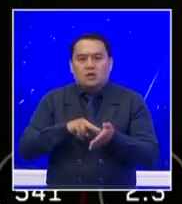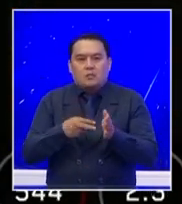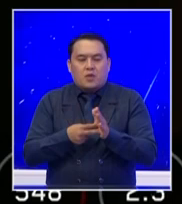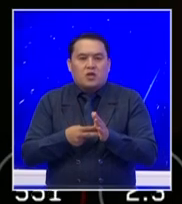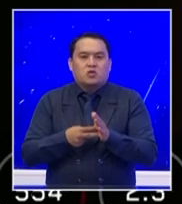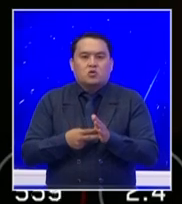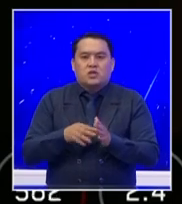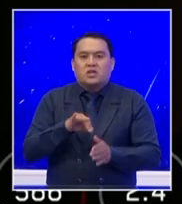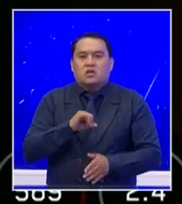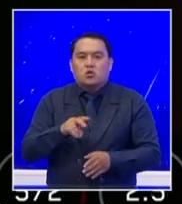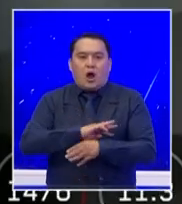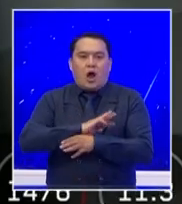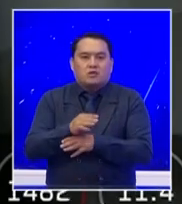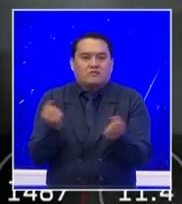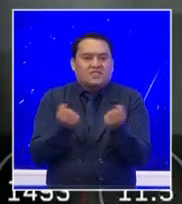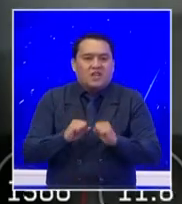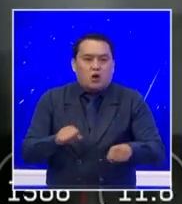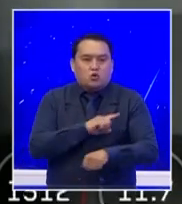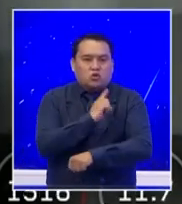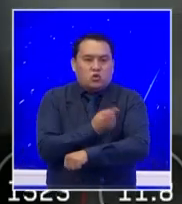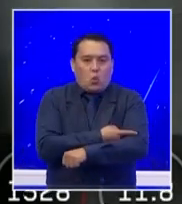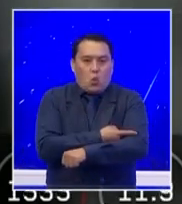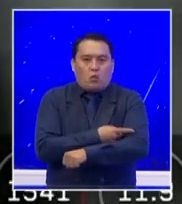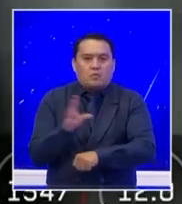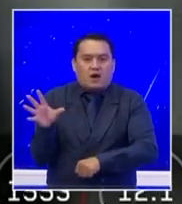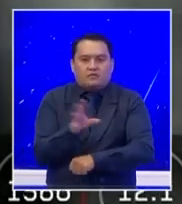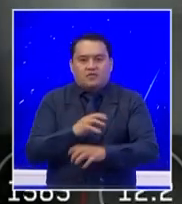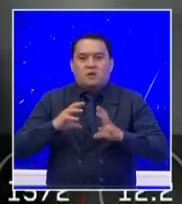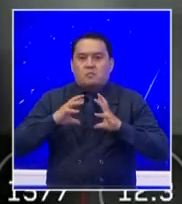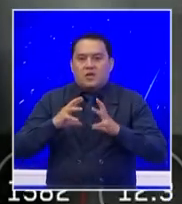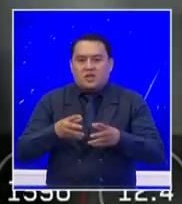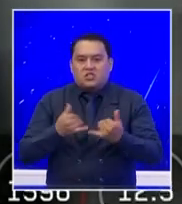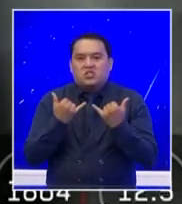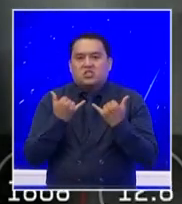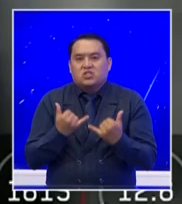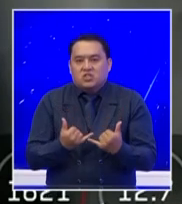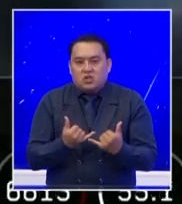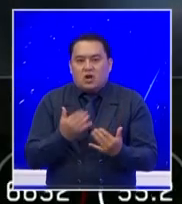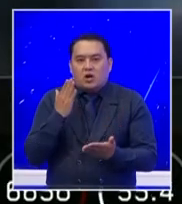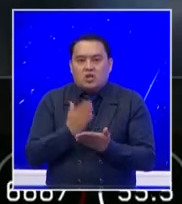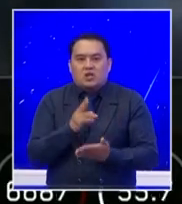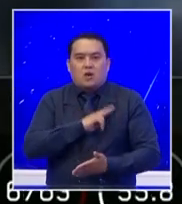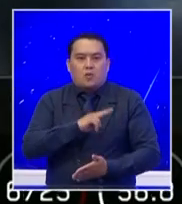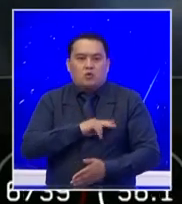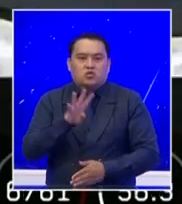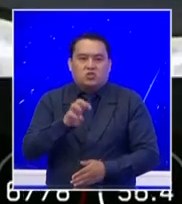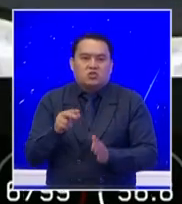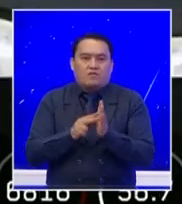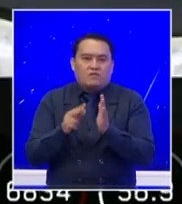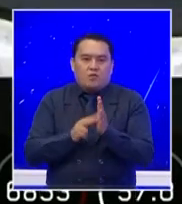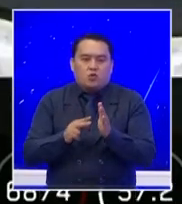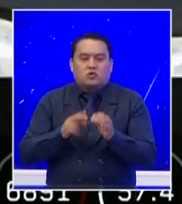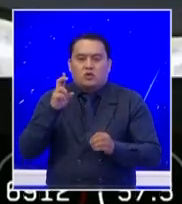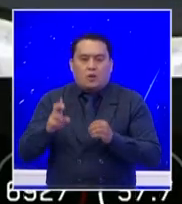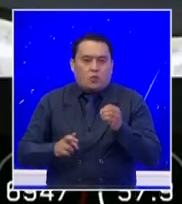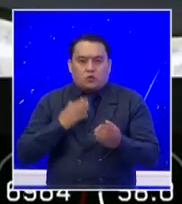Илона Маска – обеспечить высокоскоростное интернет-покрытие по всей планете. Сейчас на орбите уже работают 480 таких